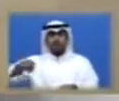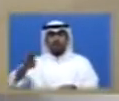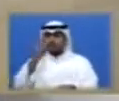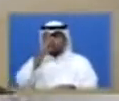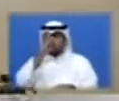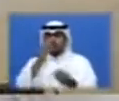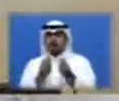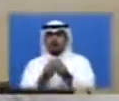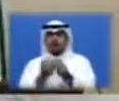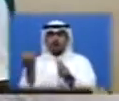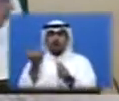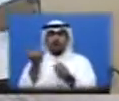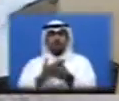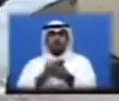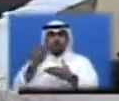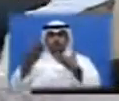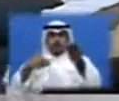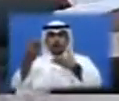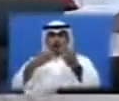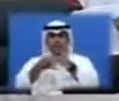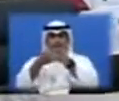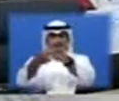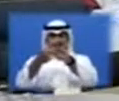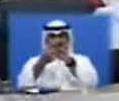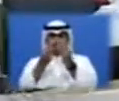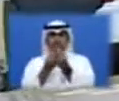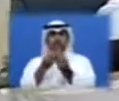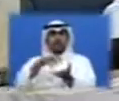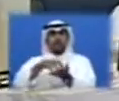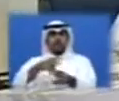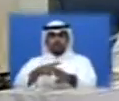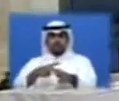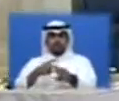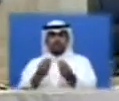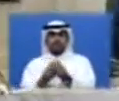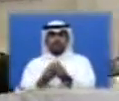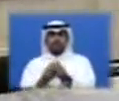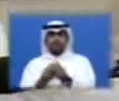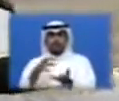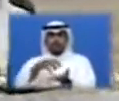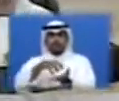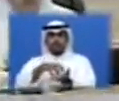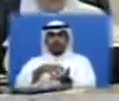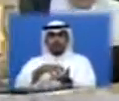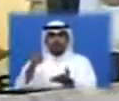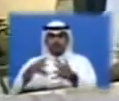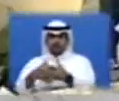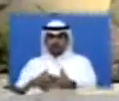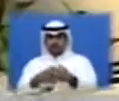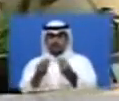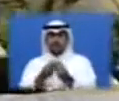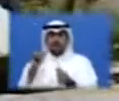الاثنين ضمن إطار علاقات الصداقة المتينة القائمة بين دولة الكويت وكل من البلدين